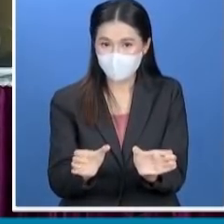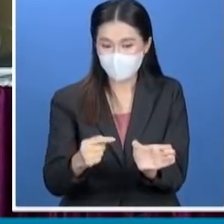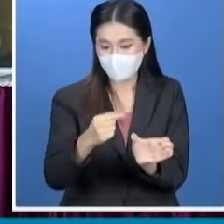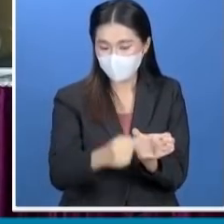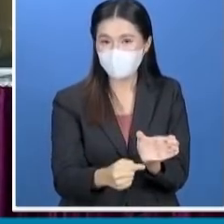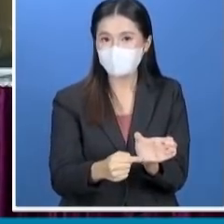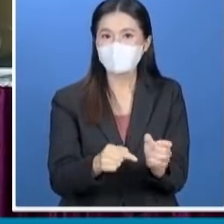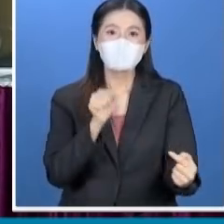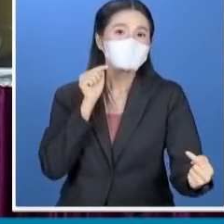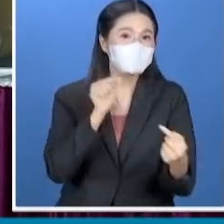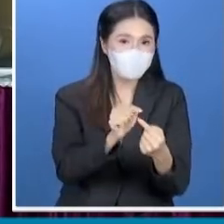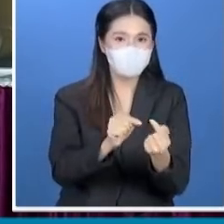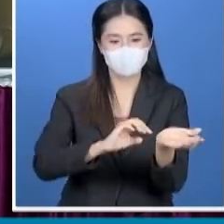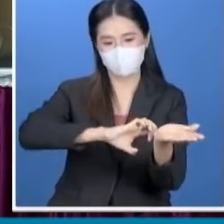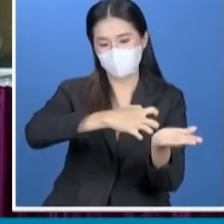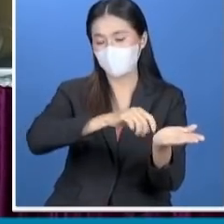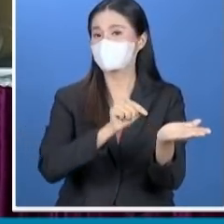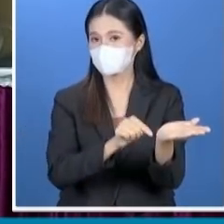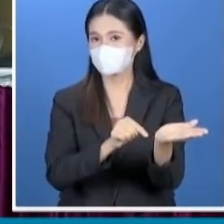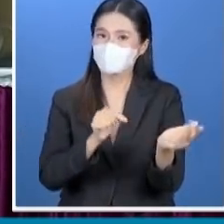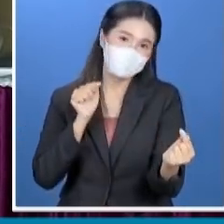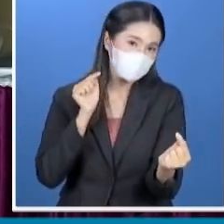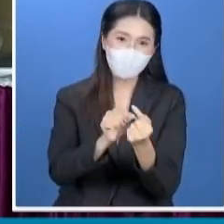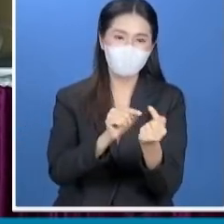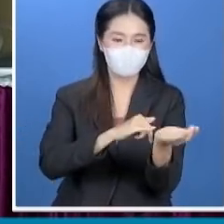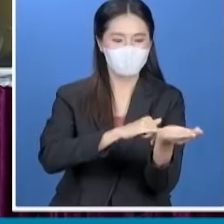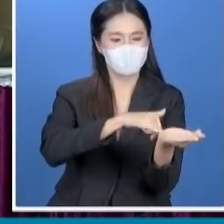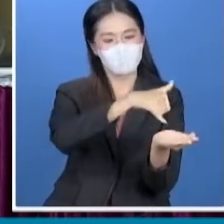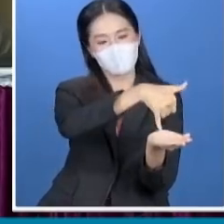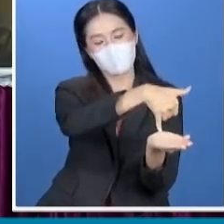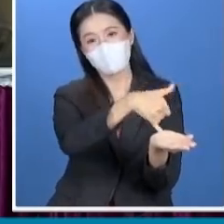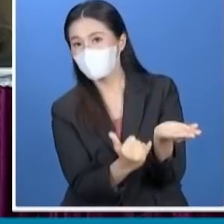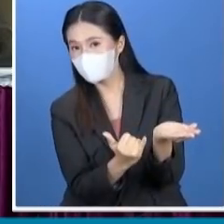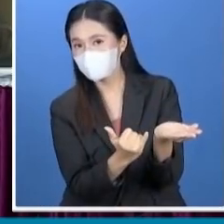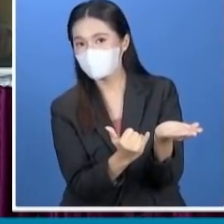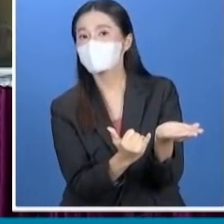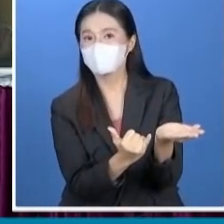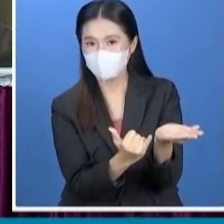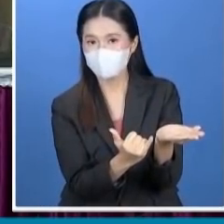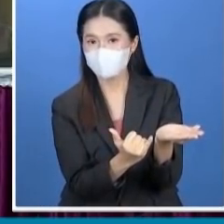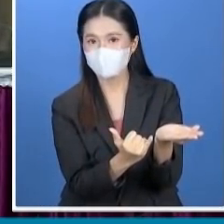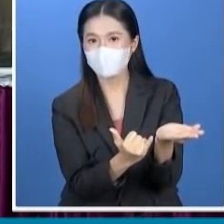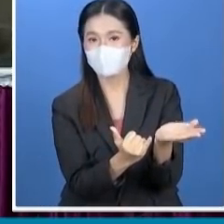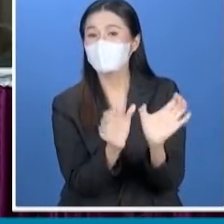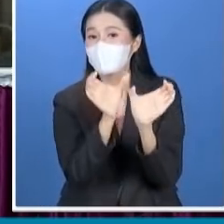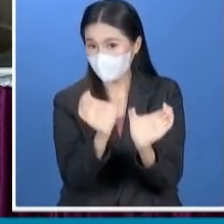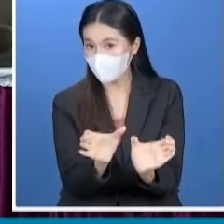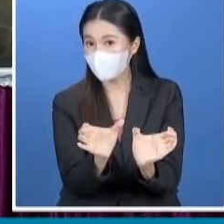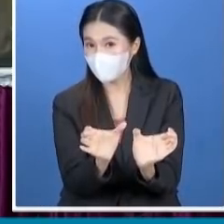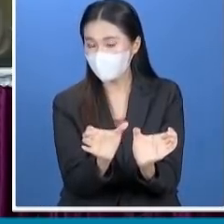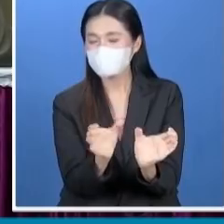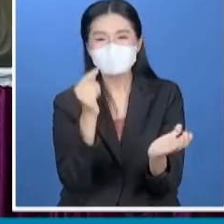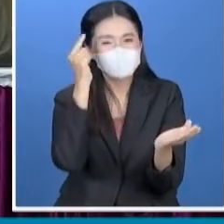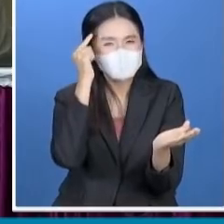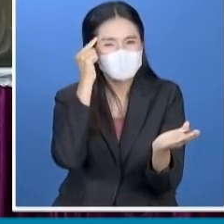ได้กับใบพัดเรือนะครับก็คือตกลงจากเรือแล้วขาก็